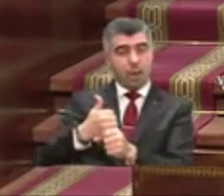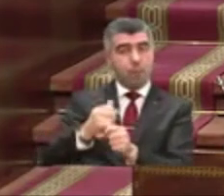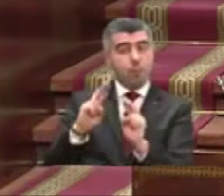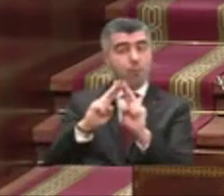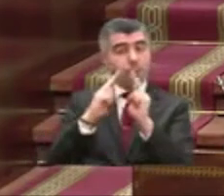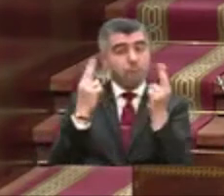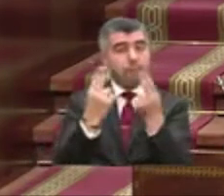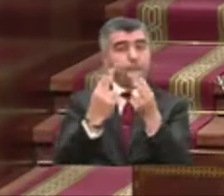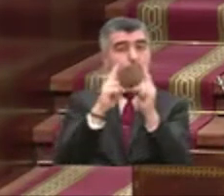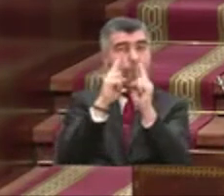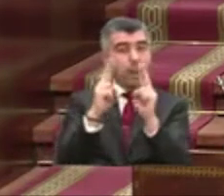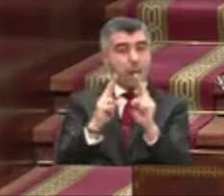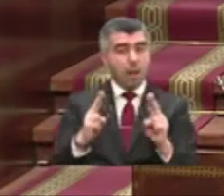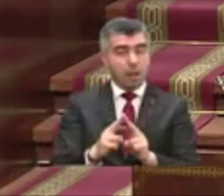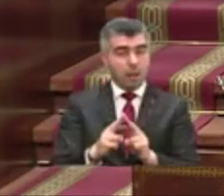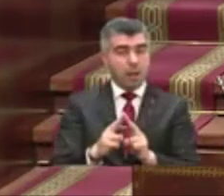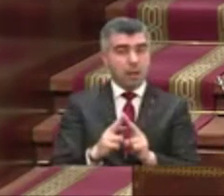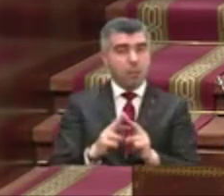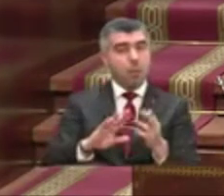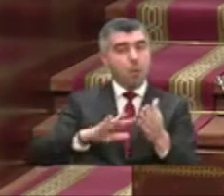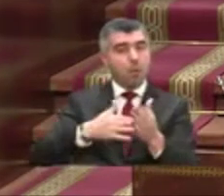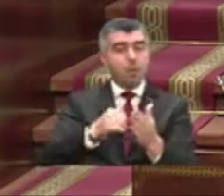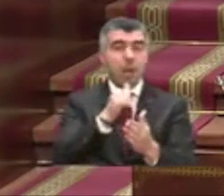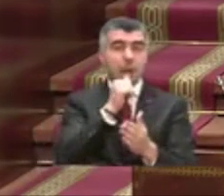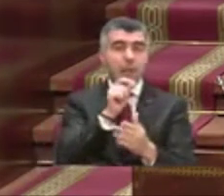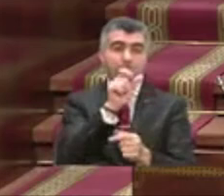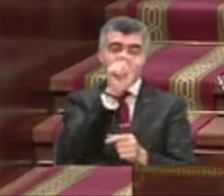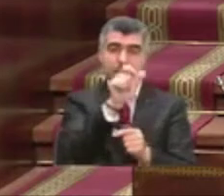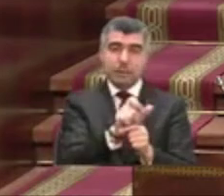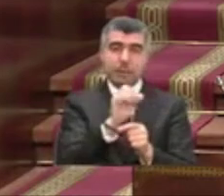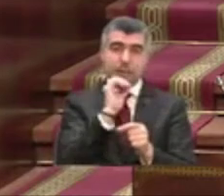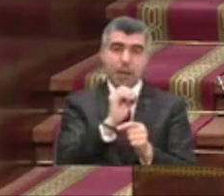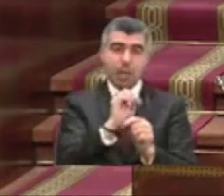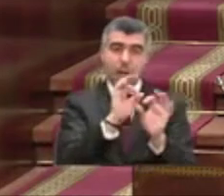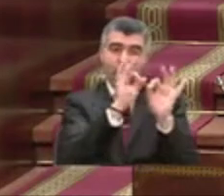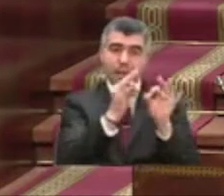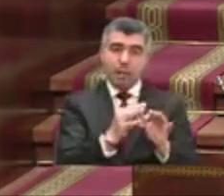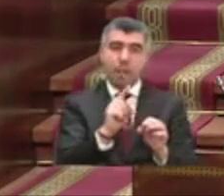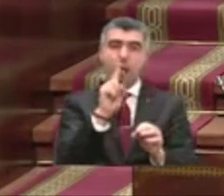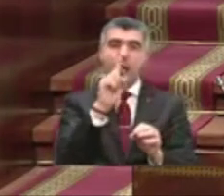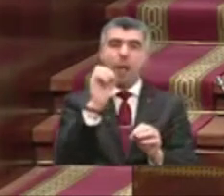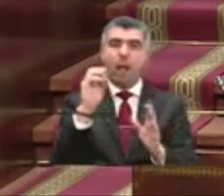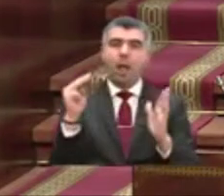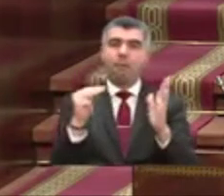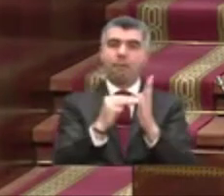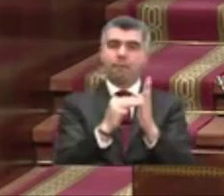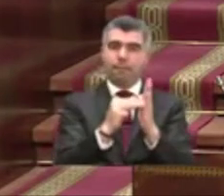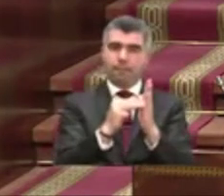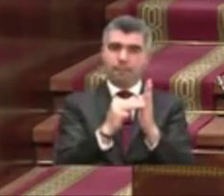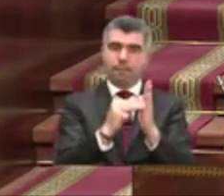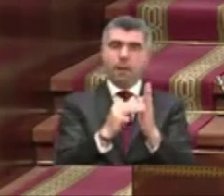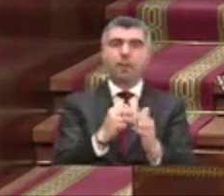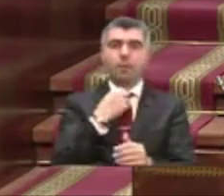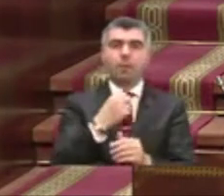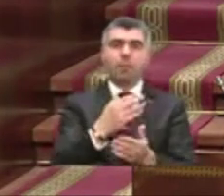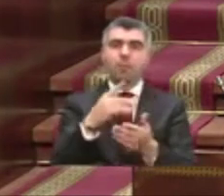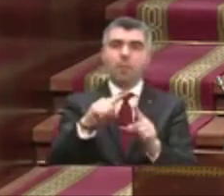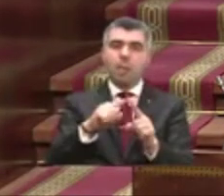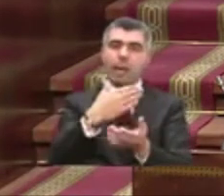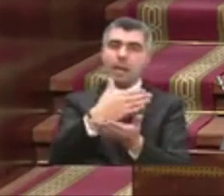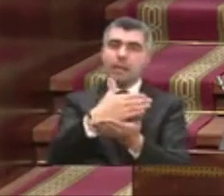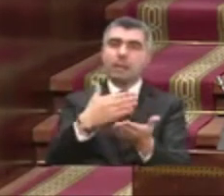الدولي لتأمين المائي هو 1000 متر مكعب في السنة، ونحن في نصف هذه